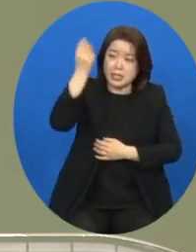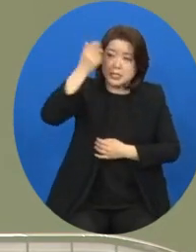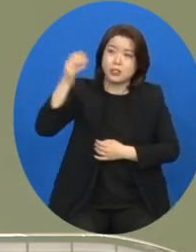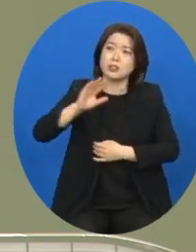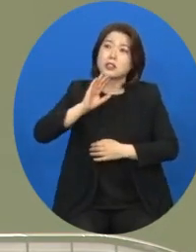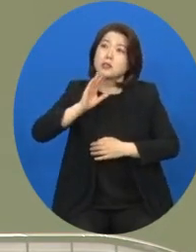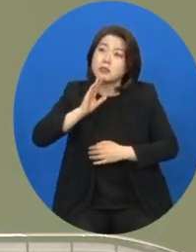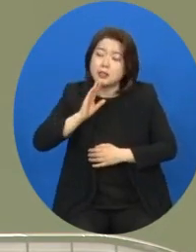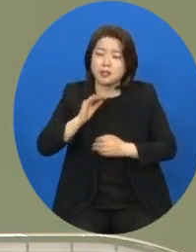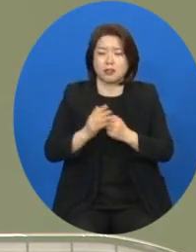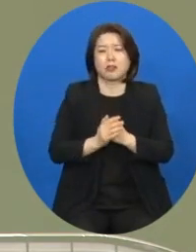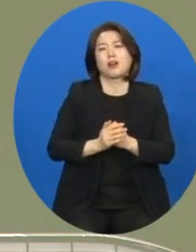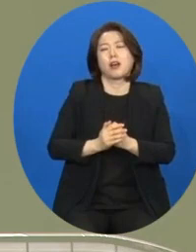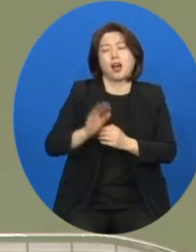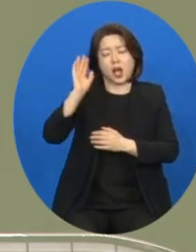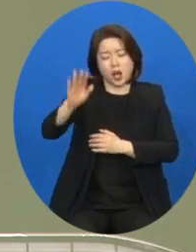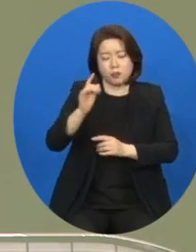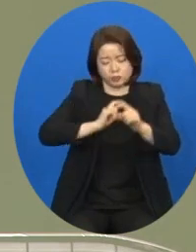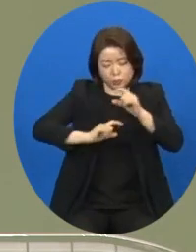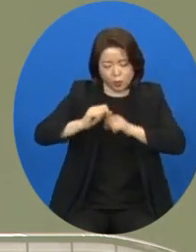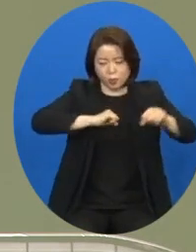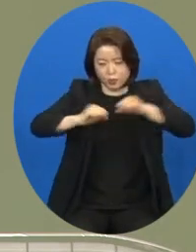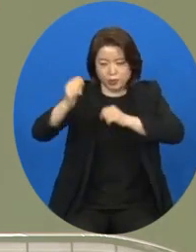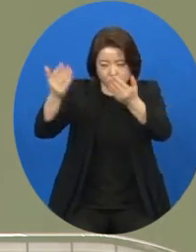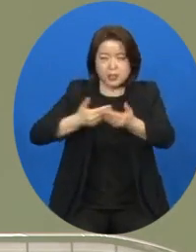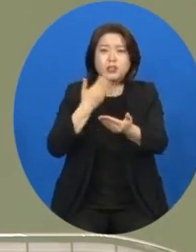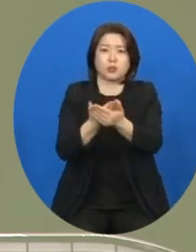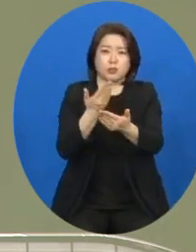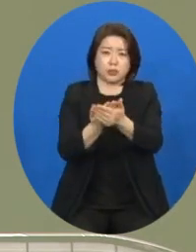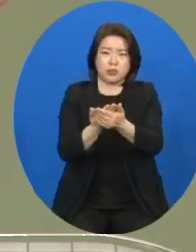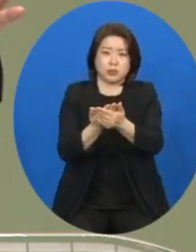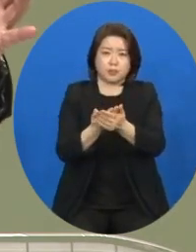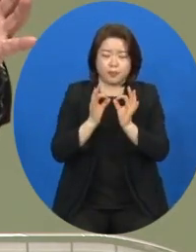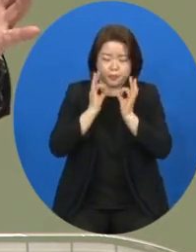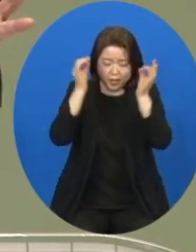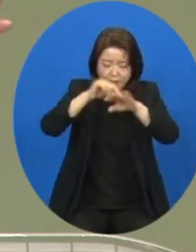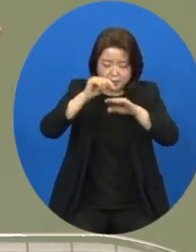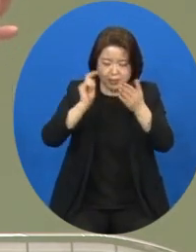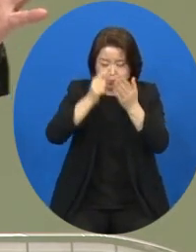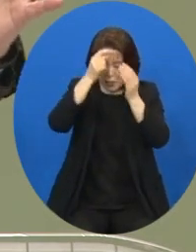역사인데 주님 더 역사해 주세요. 우리 간절한 마음으로